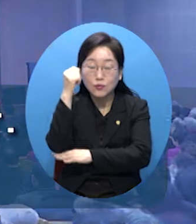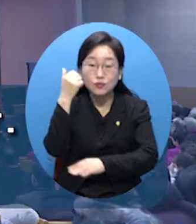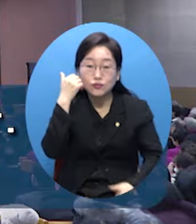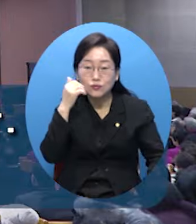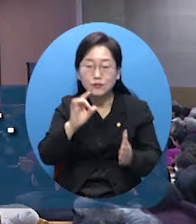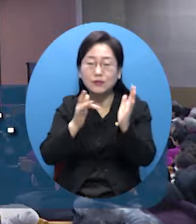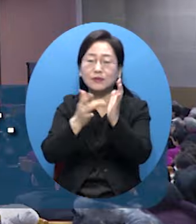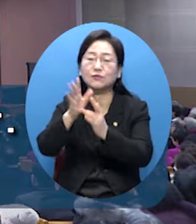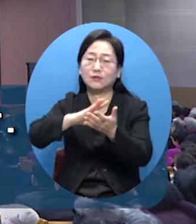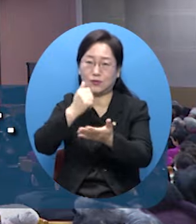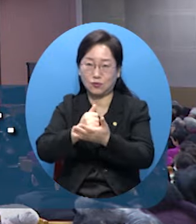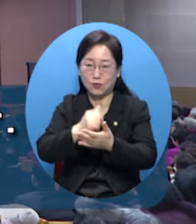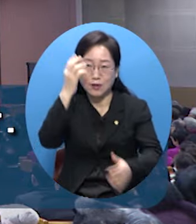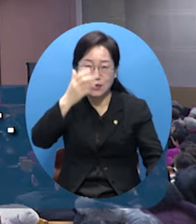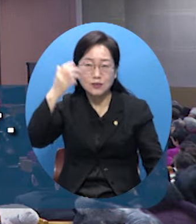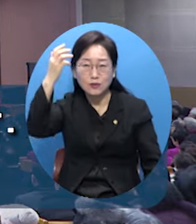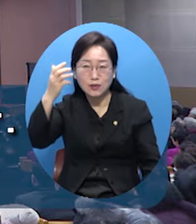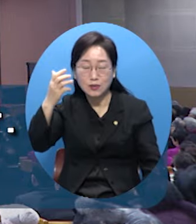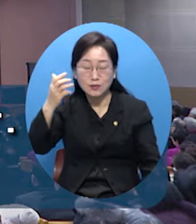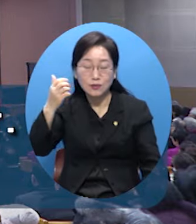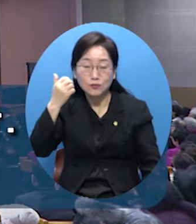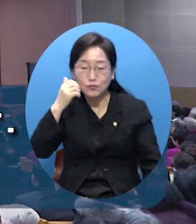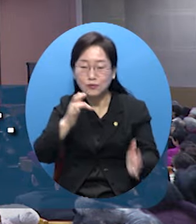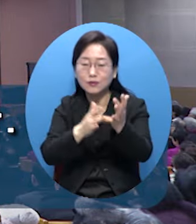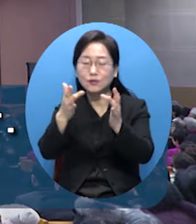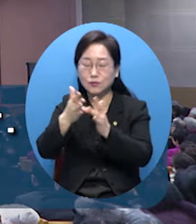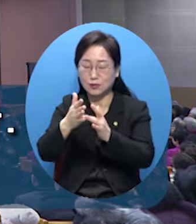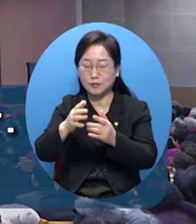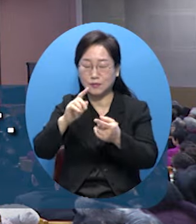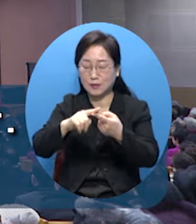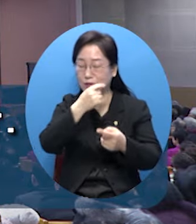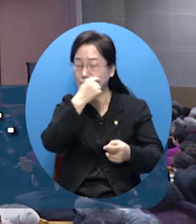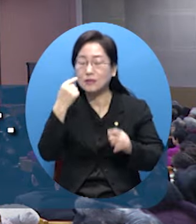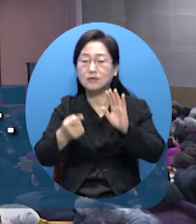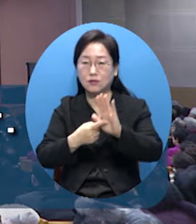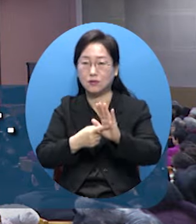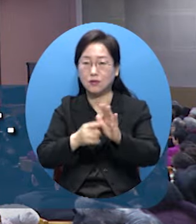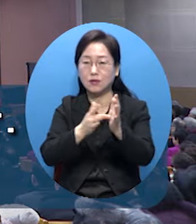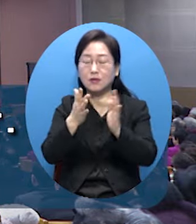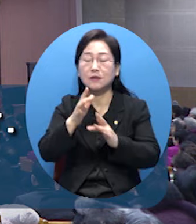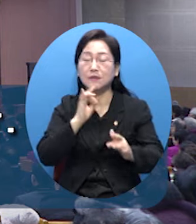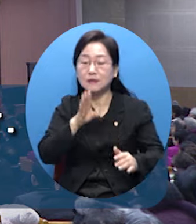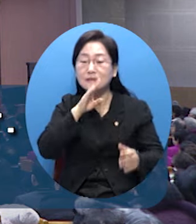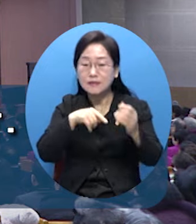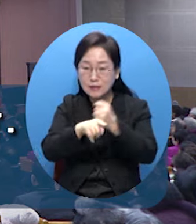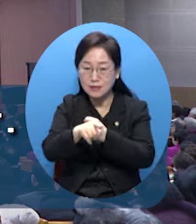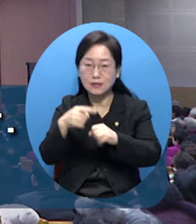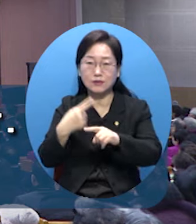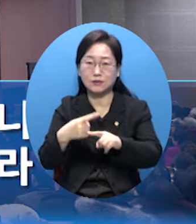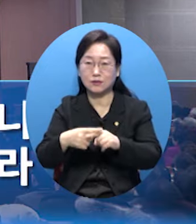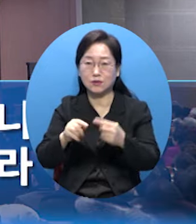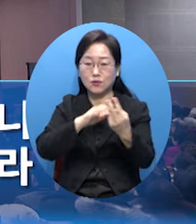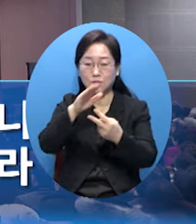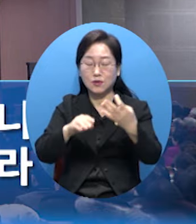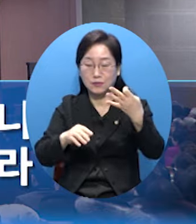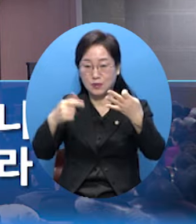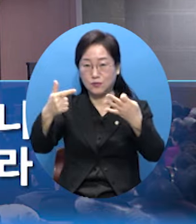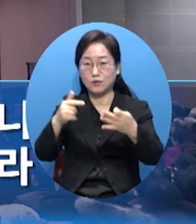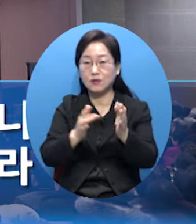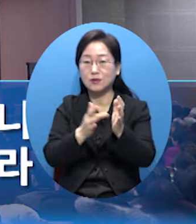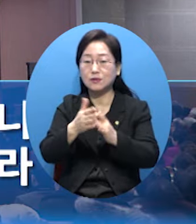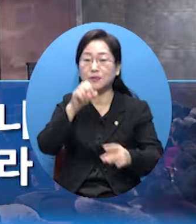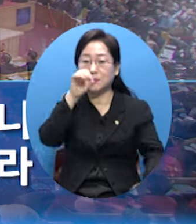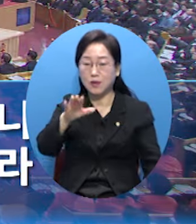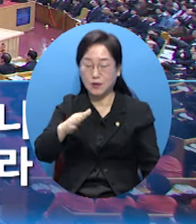성령님은 진리자가 되신 예수님을 증거하십니다. 예수님만이 참 진리가 되십니다. 요한복음 14장 6절입니다. 예수께서 이르시되 내가